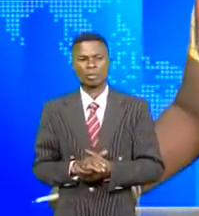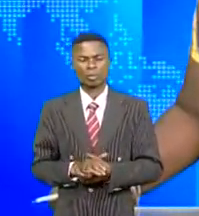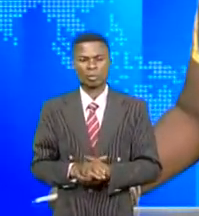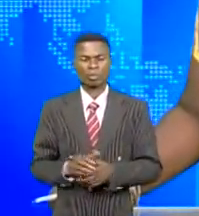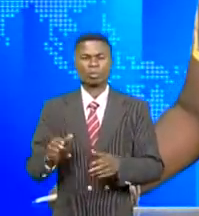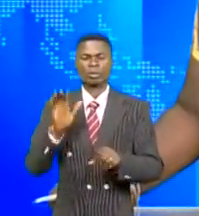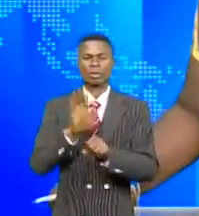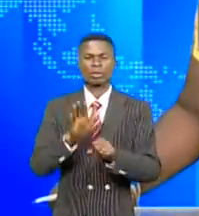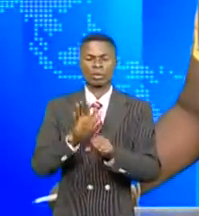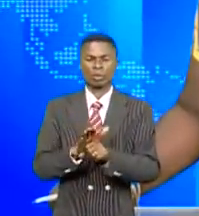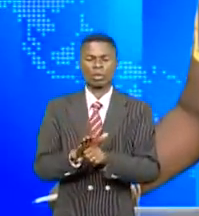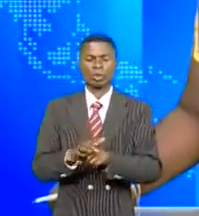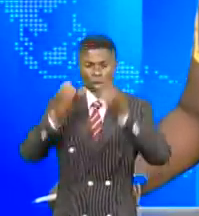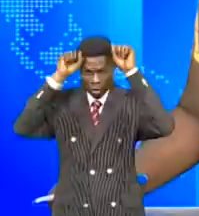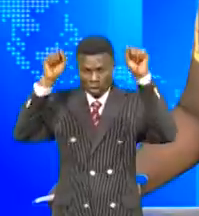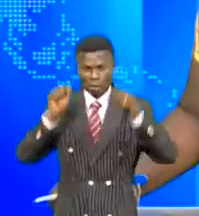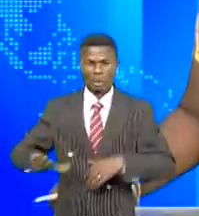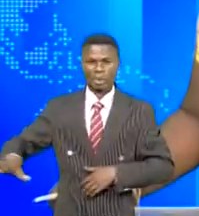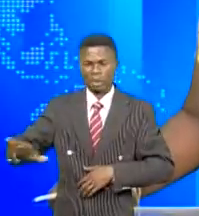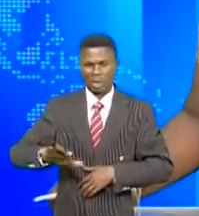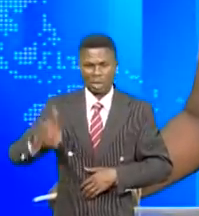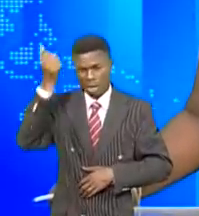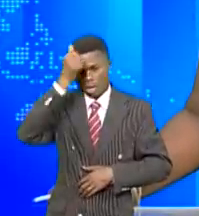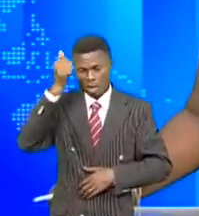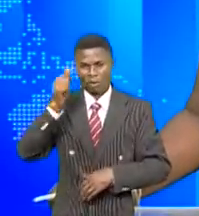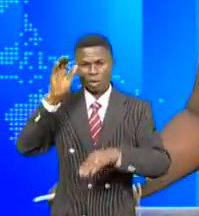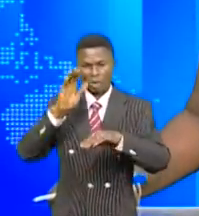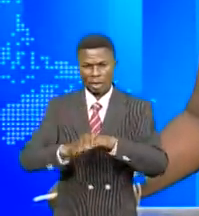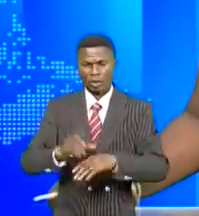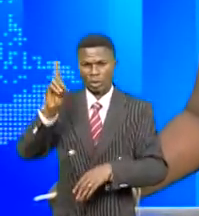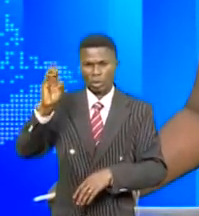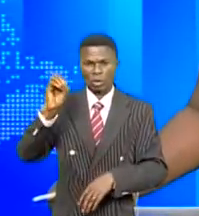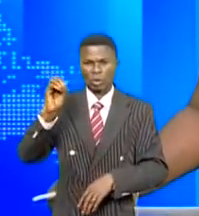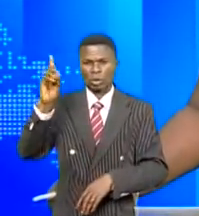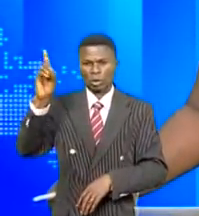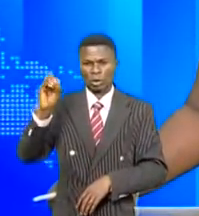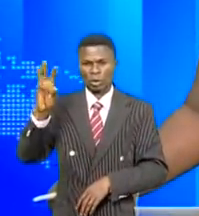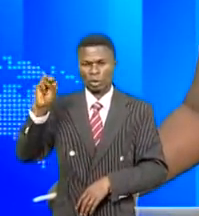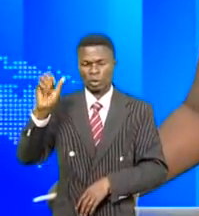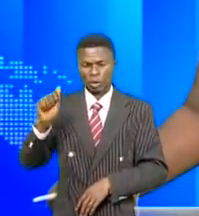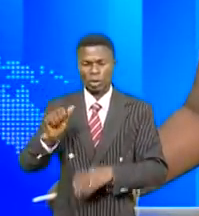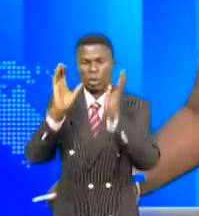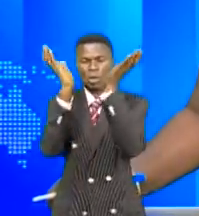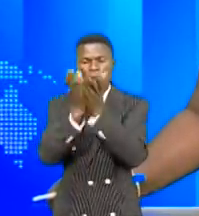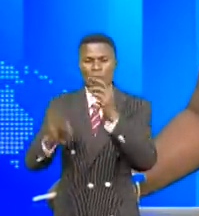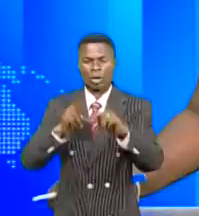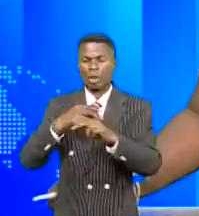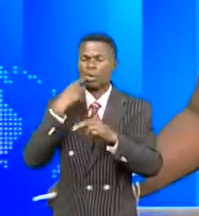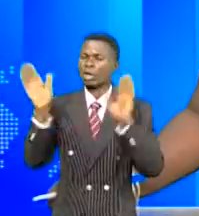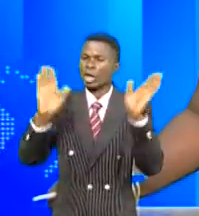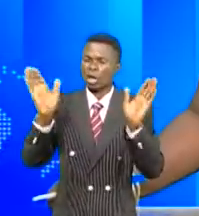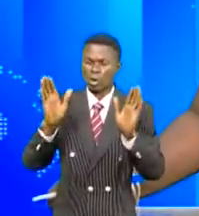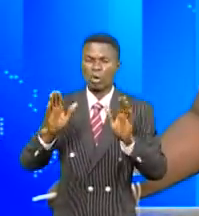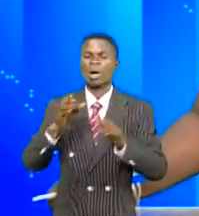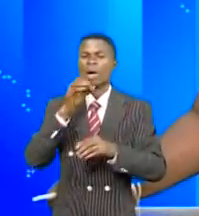Une dizaine de chefs d'État étaient à Dodoma, en République unie de Tanzanie, précisément au Stade national, pour rendre un dernier hommage à